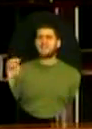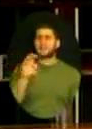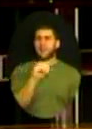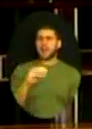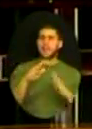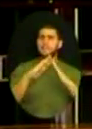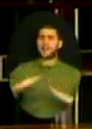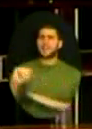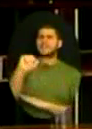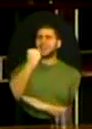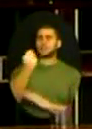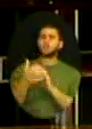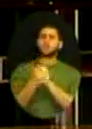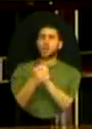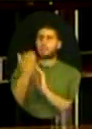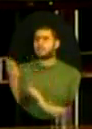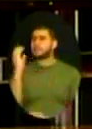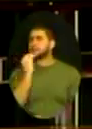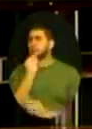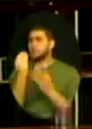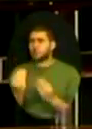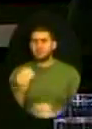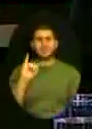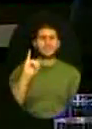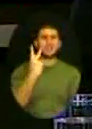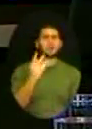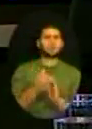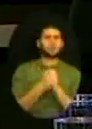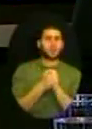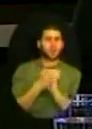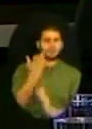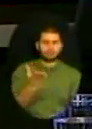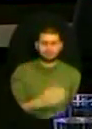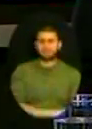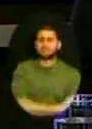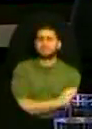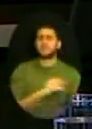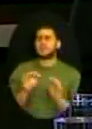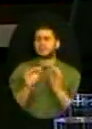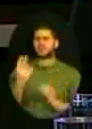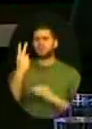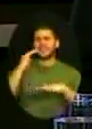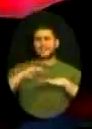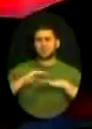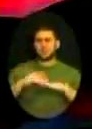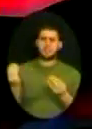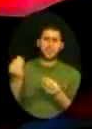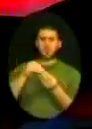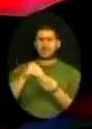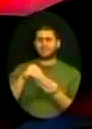ומיכאלי, המחנה הציוני, שלום לך. שלום, צהריים טובים. יניר קוזין, שלום גם שלום לך. נפתח אולי בעוד שני עדכונים מעבר למה